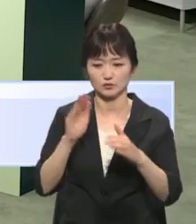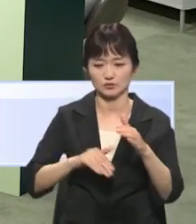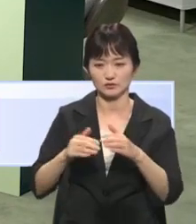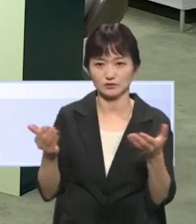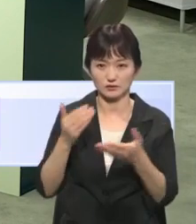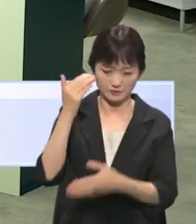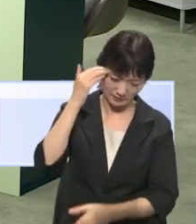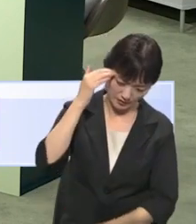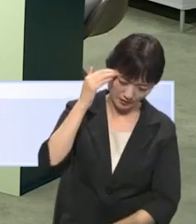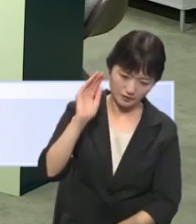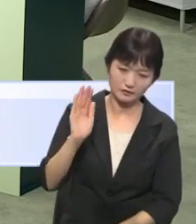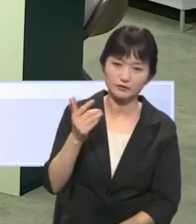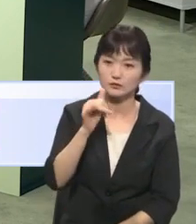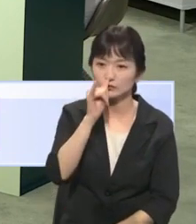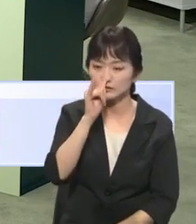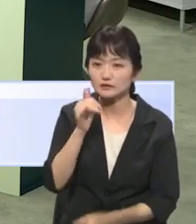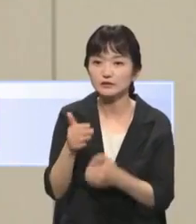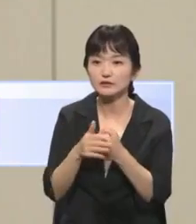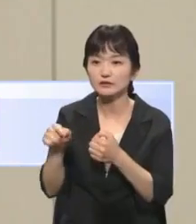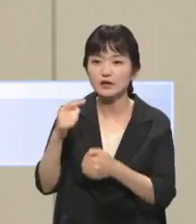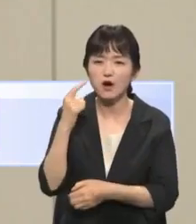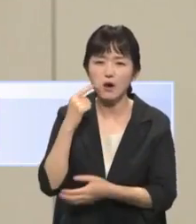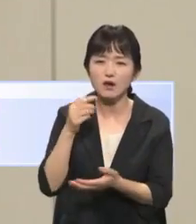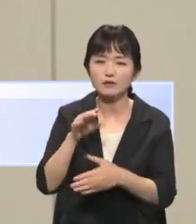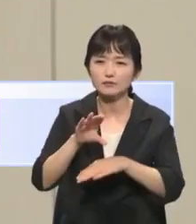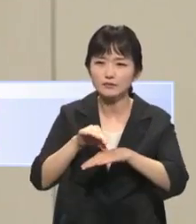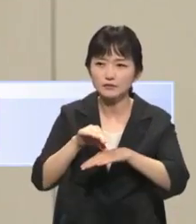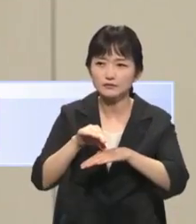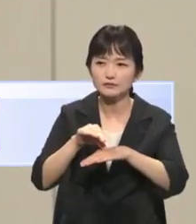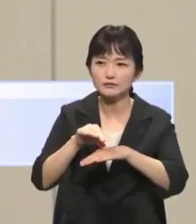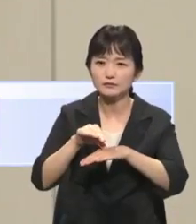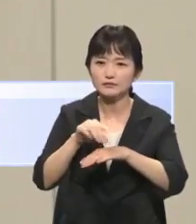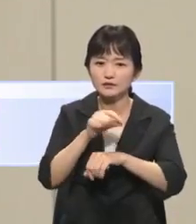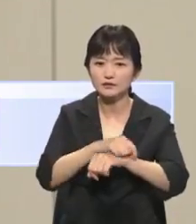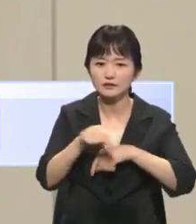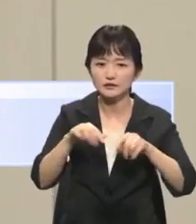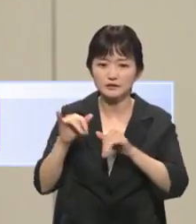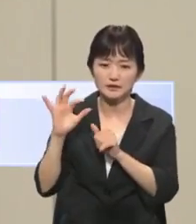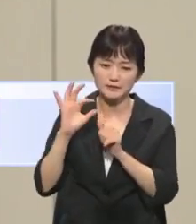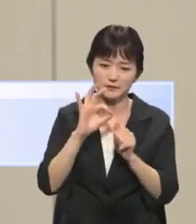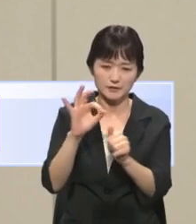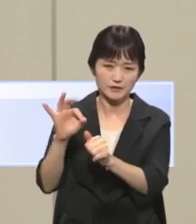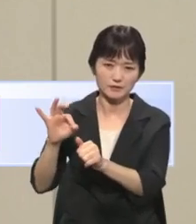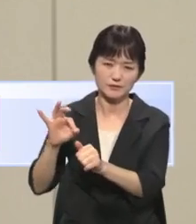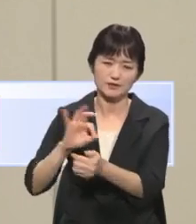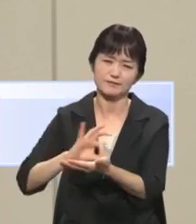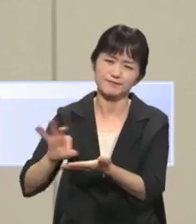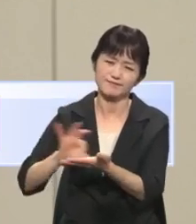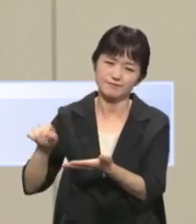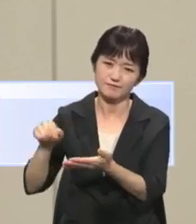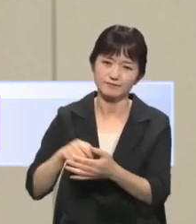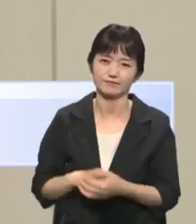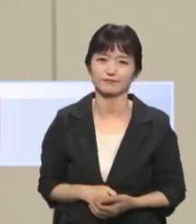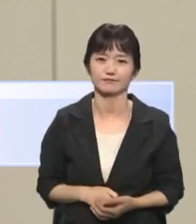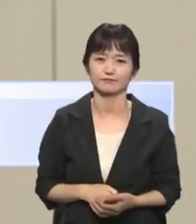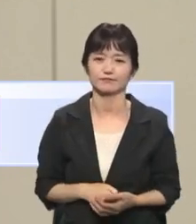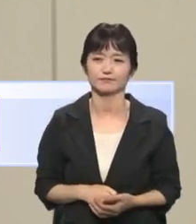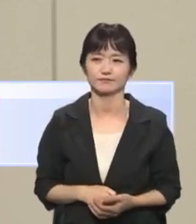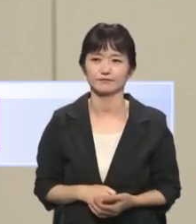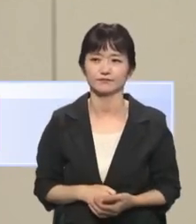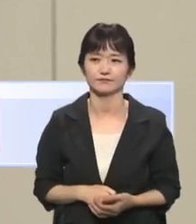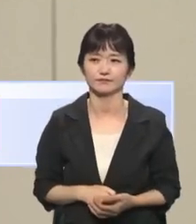한다고 볼 수도 있기 때문에 네. 적극적으로 이렇게 허위 방송까지 해가지고 행정 인력을 낭비시키고 한다면은 적극적으로 이런 부분에